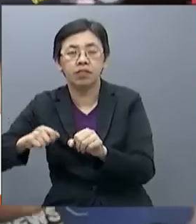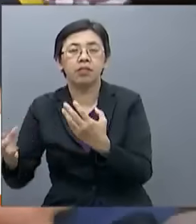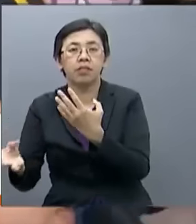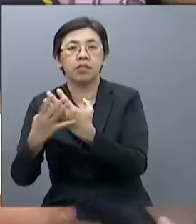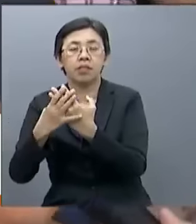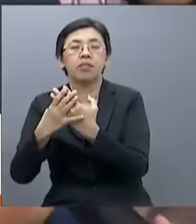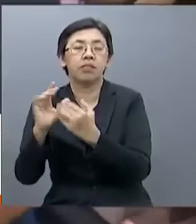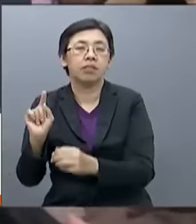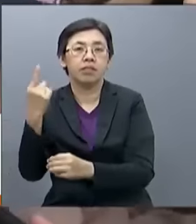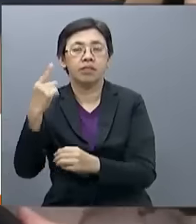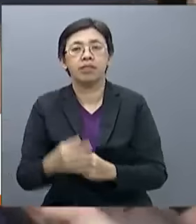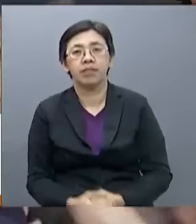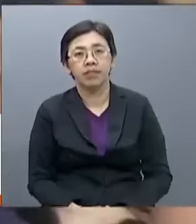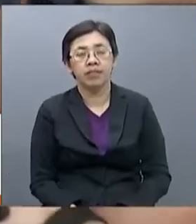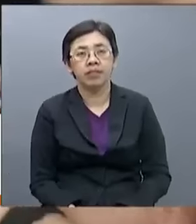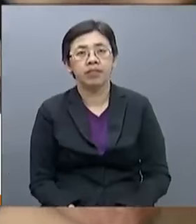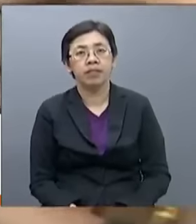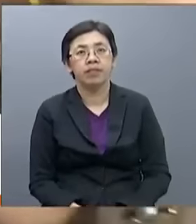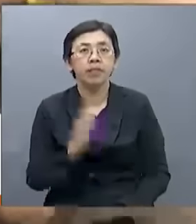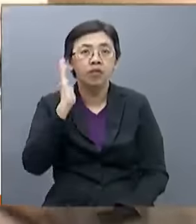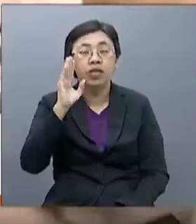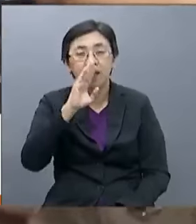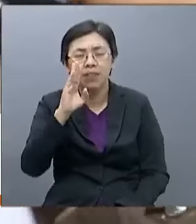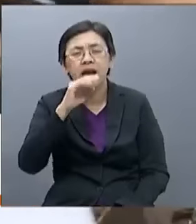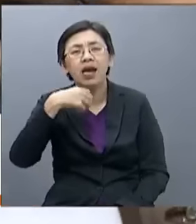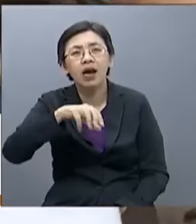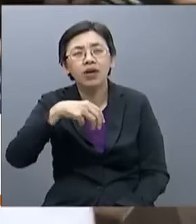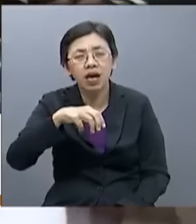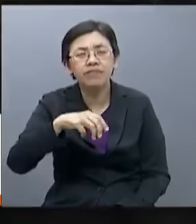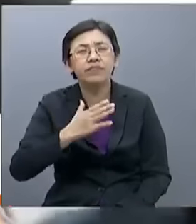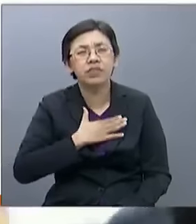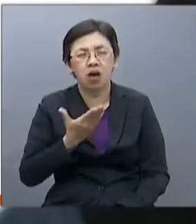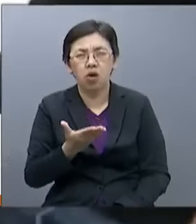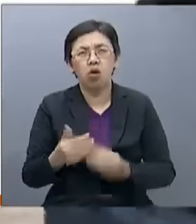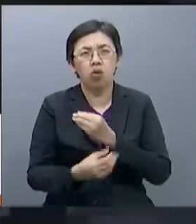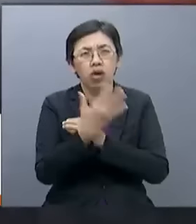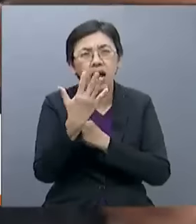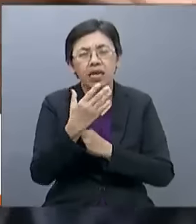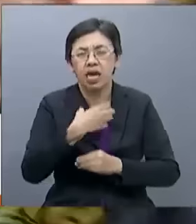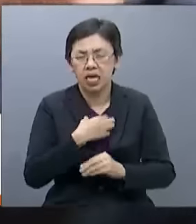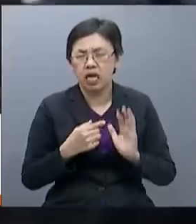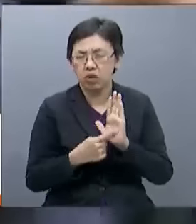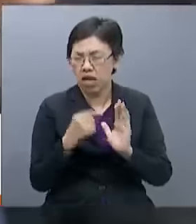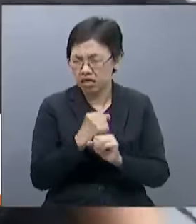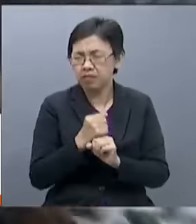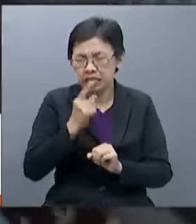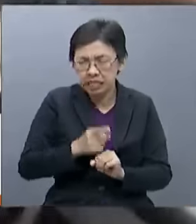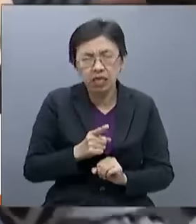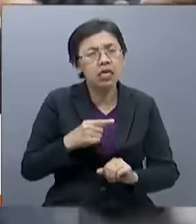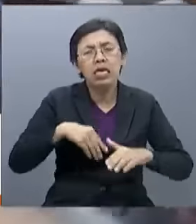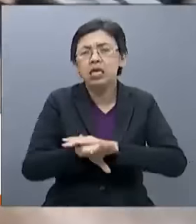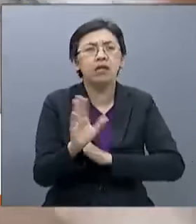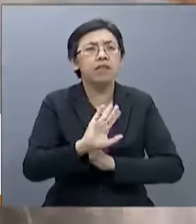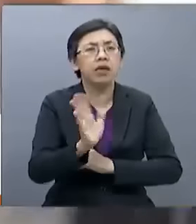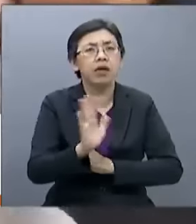นผลัดแรกค่ะนายการพลเปิดเผยว่าขอโอกาสให้ได้พิสูจน์ความจริงจะไม่หนีไปไหน